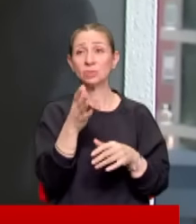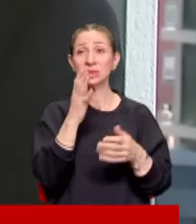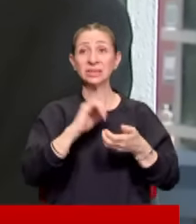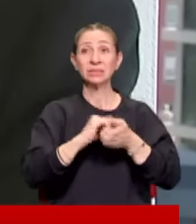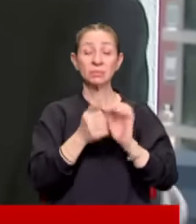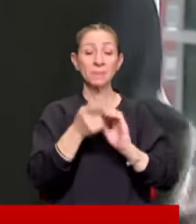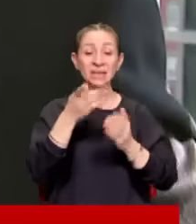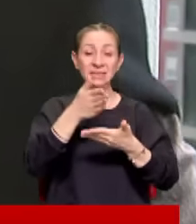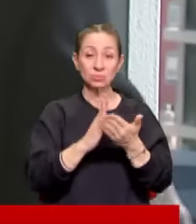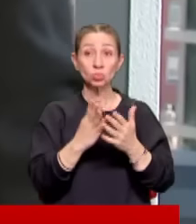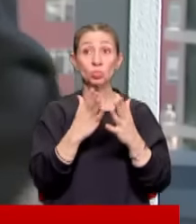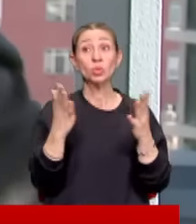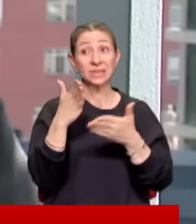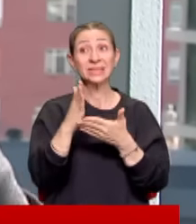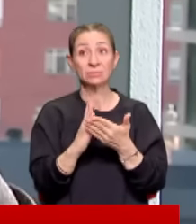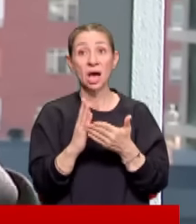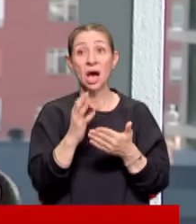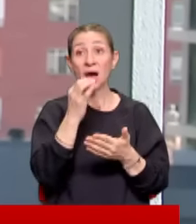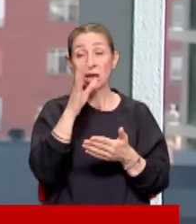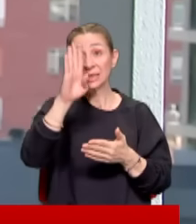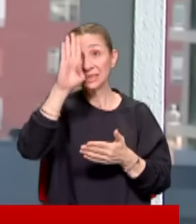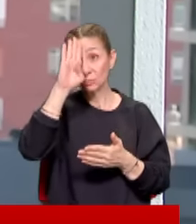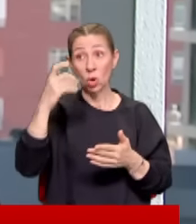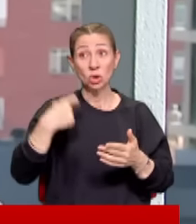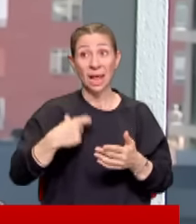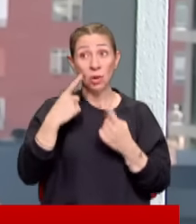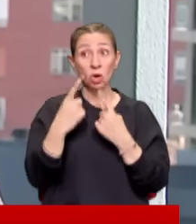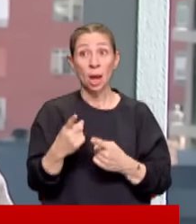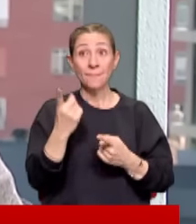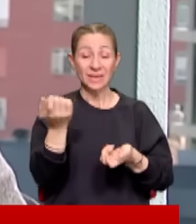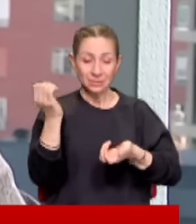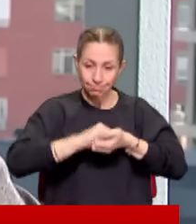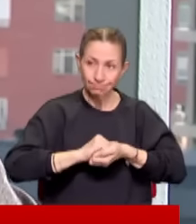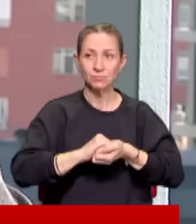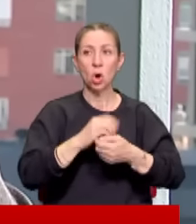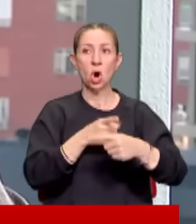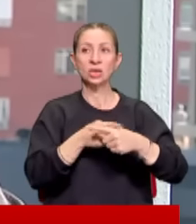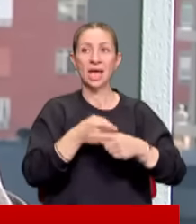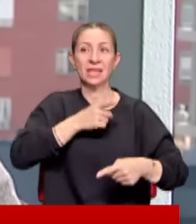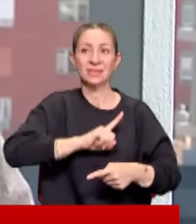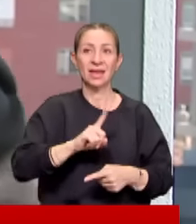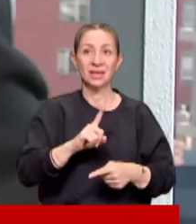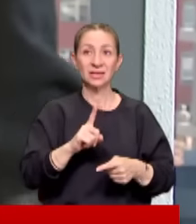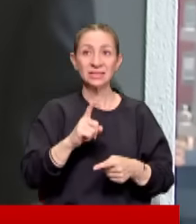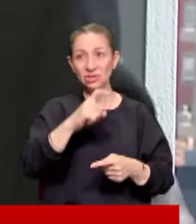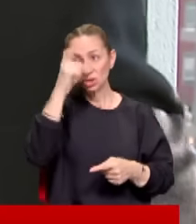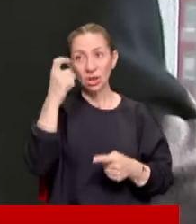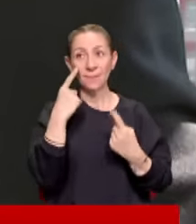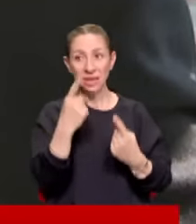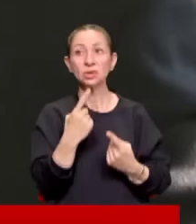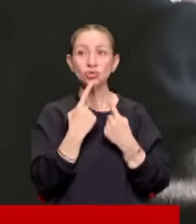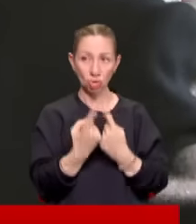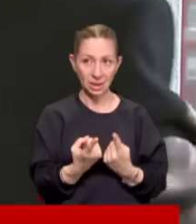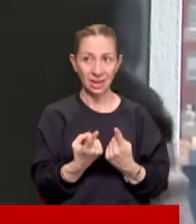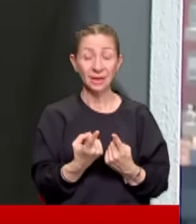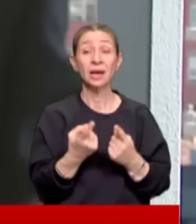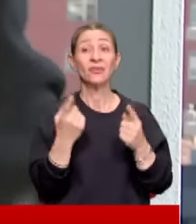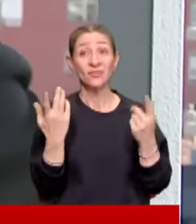teşkilatlarımızın bir kısmı, büyük bir kısmı Ankara ve İstanbul özelinde bir ortak aday formülüne sıcak baktıklarını ifade ediyorlar